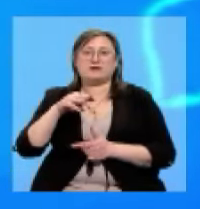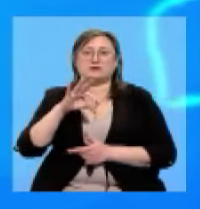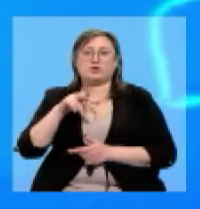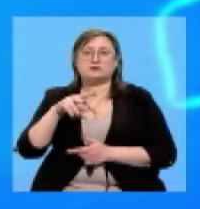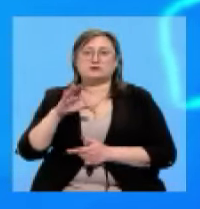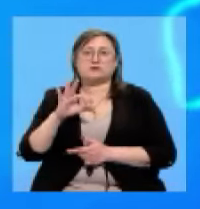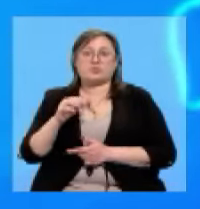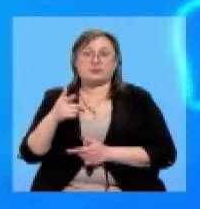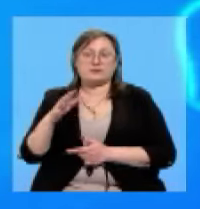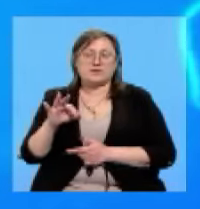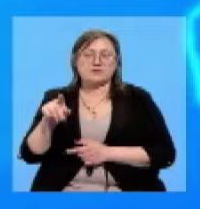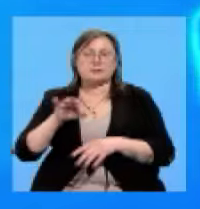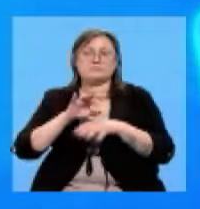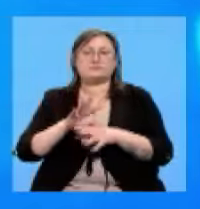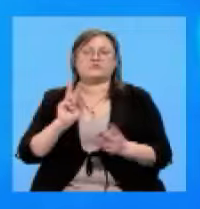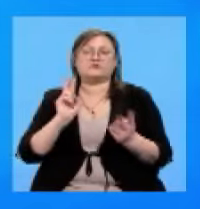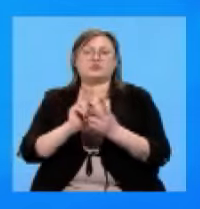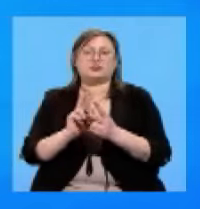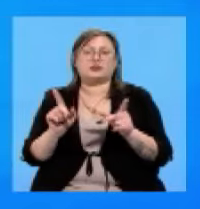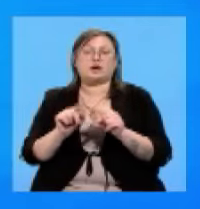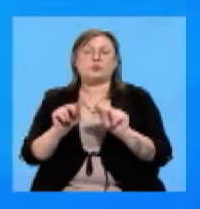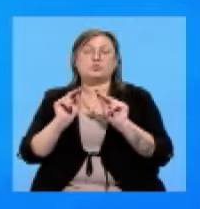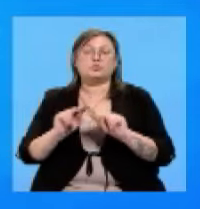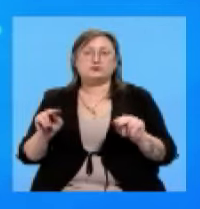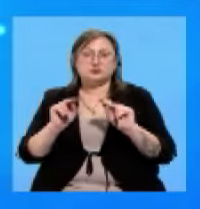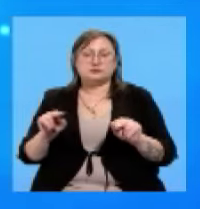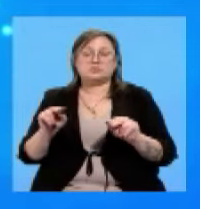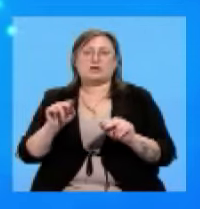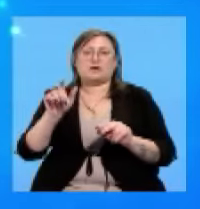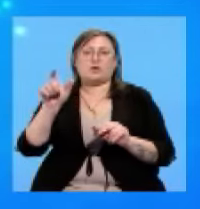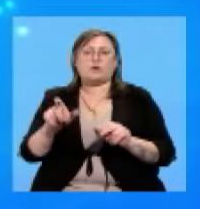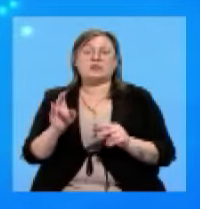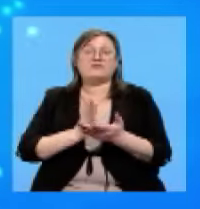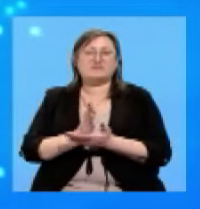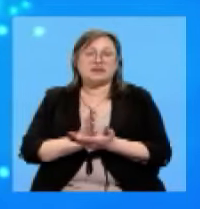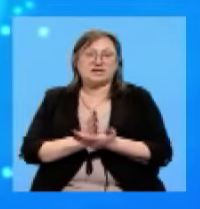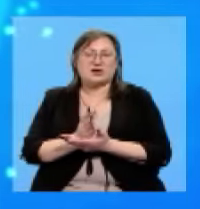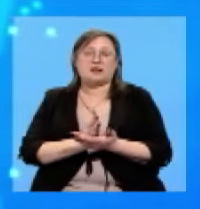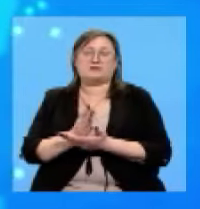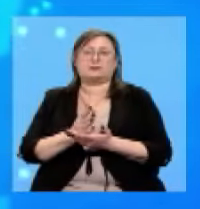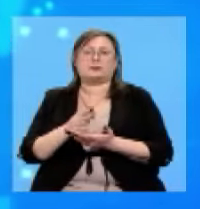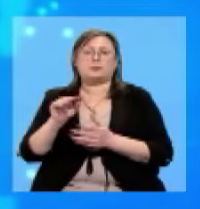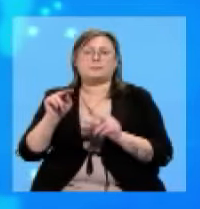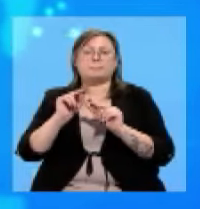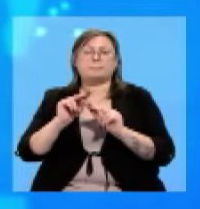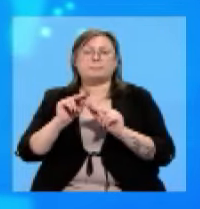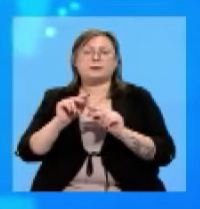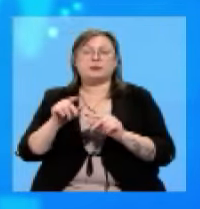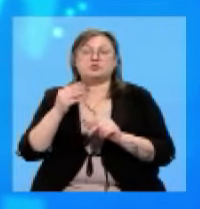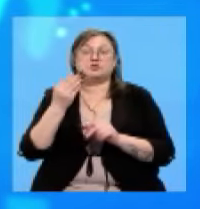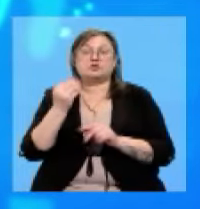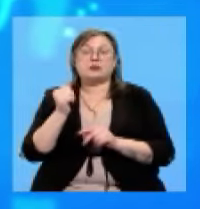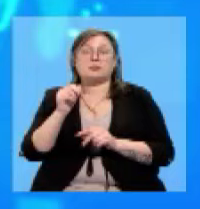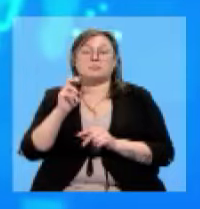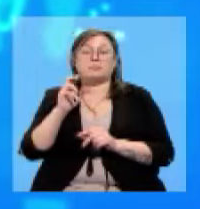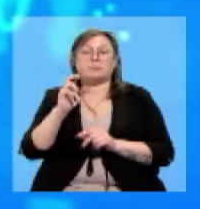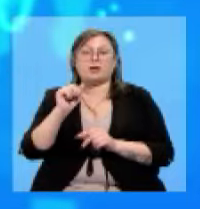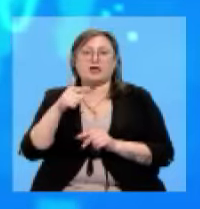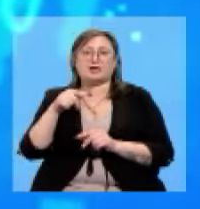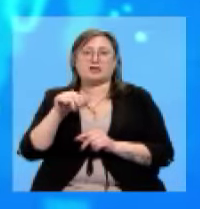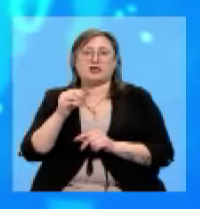ұстаз Қазақстан Республикасының білім берушісінің үздігі педагог Биялаш Сүйінкинамен кездесу өтті. Тағылымды шараға